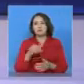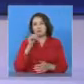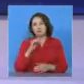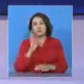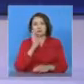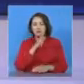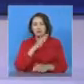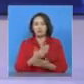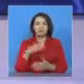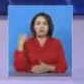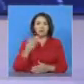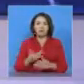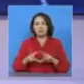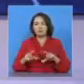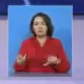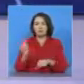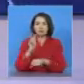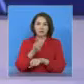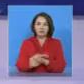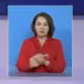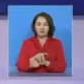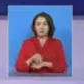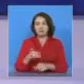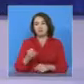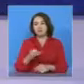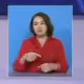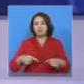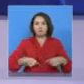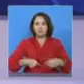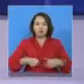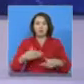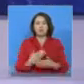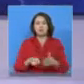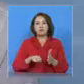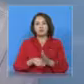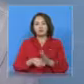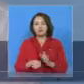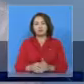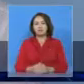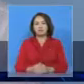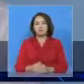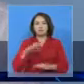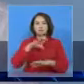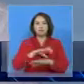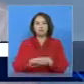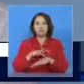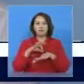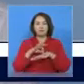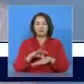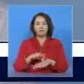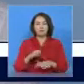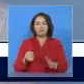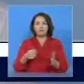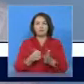была доставлена в Актюбинский медицинский центр с ножевым ранением в брюшную полость. По данному факту проводится